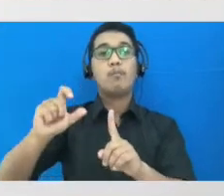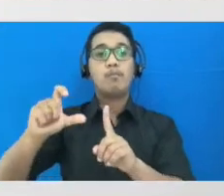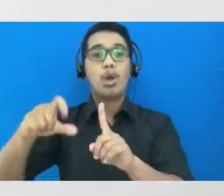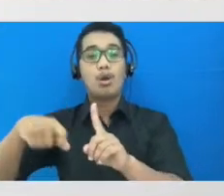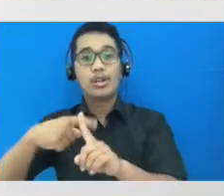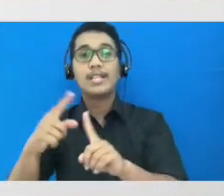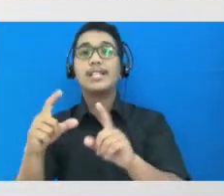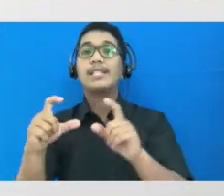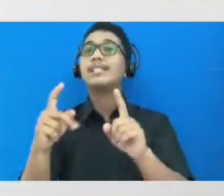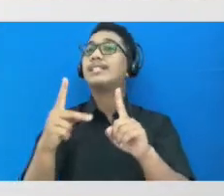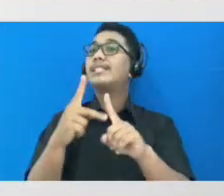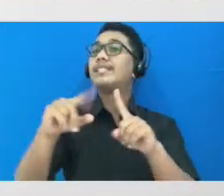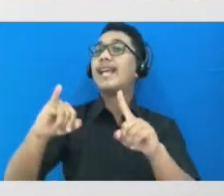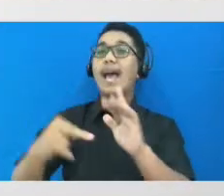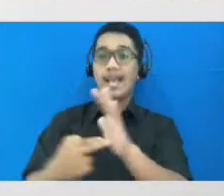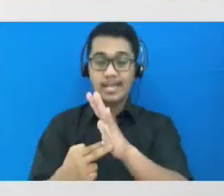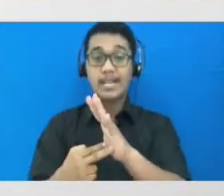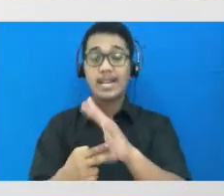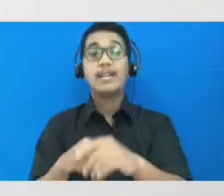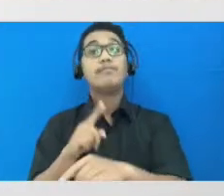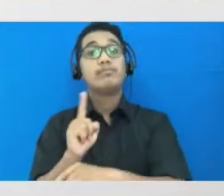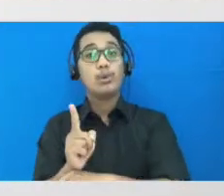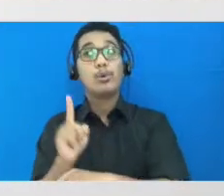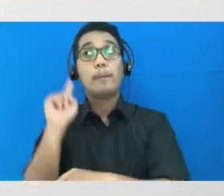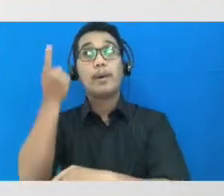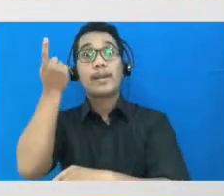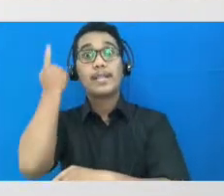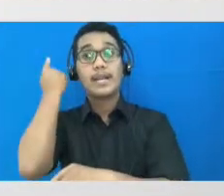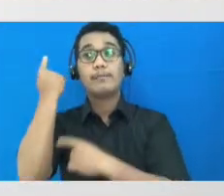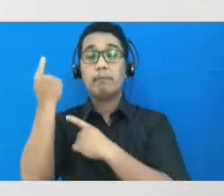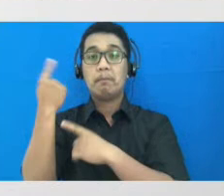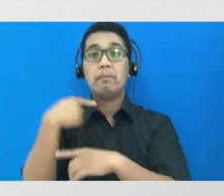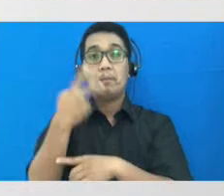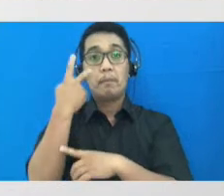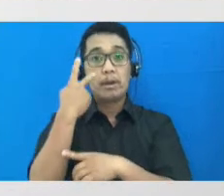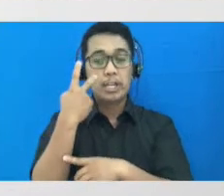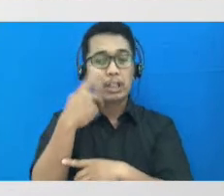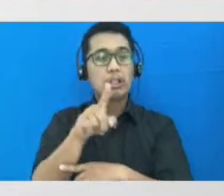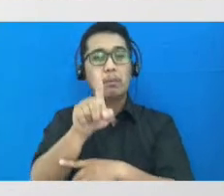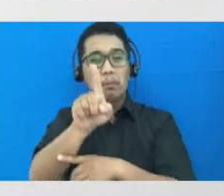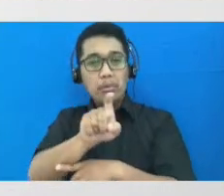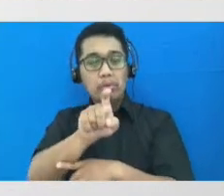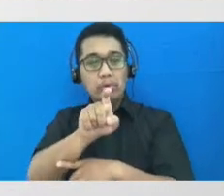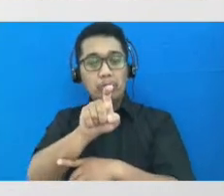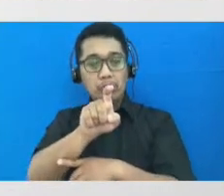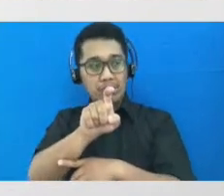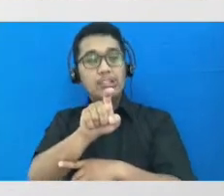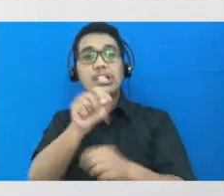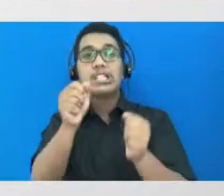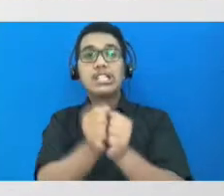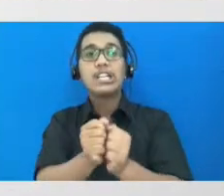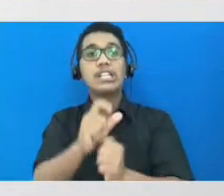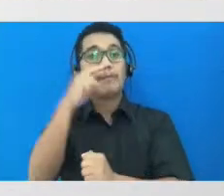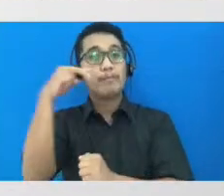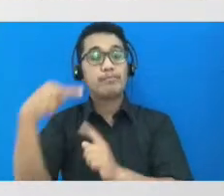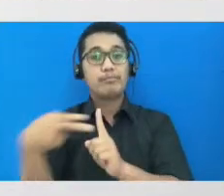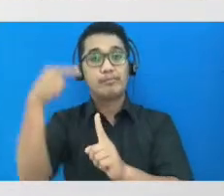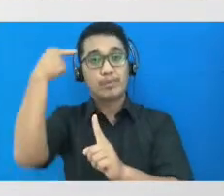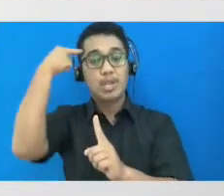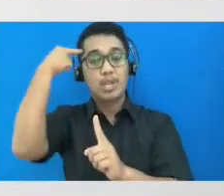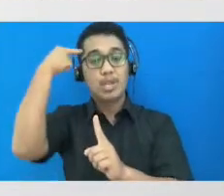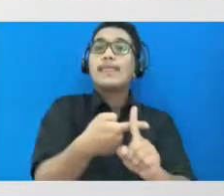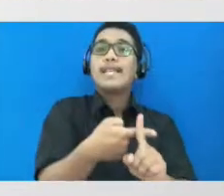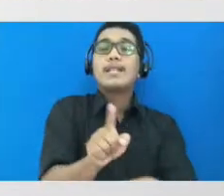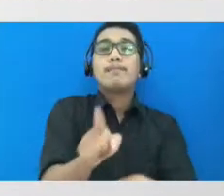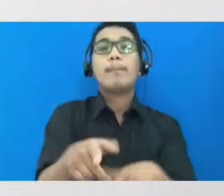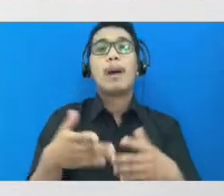maka tidak mungkin tidak pemerintah perlu melihat hal ini secara positif karena teknologi bisa